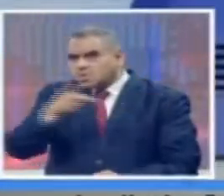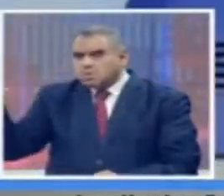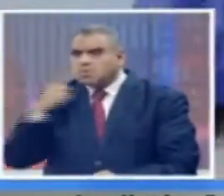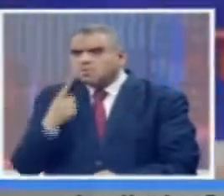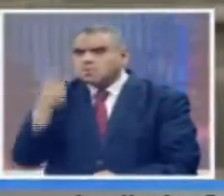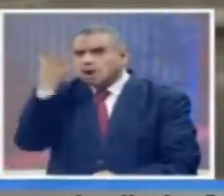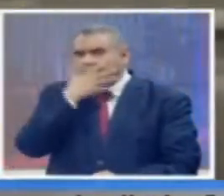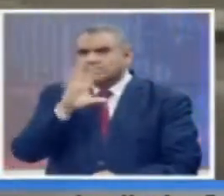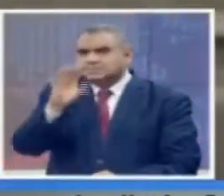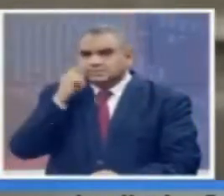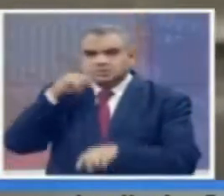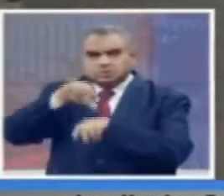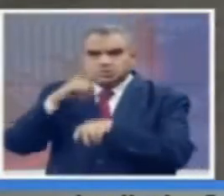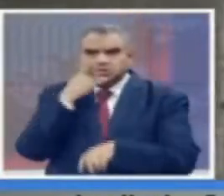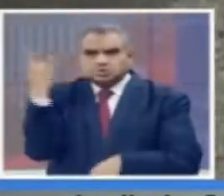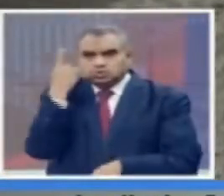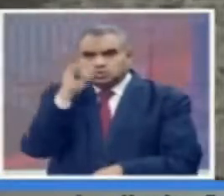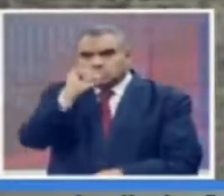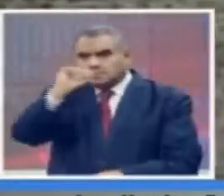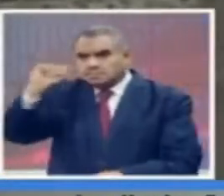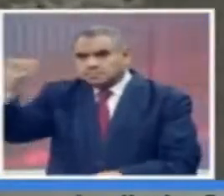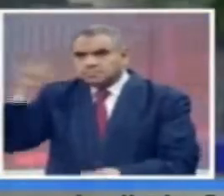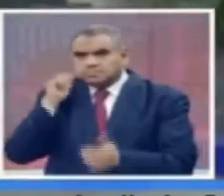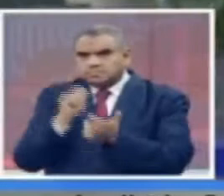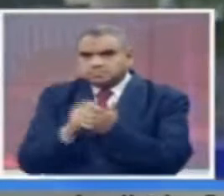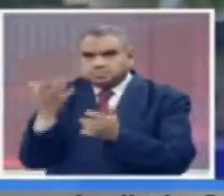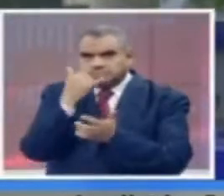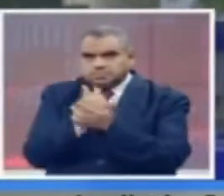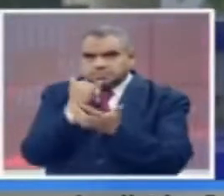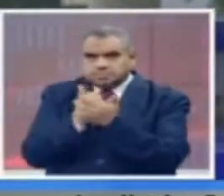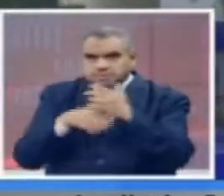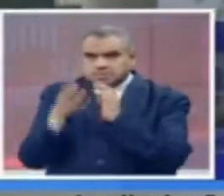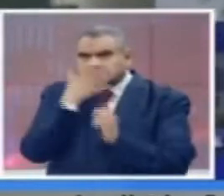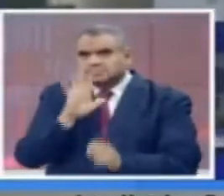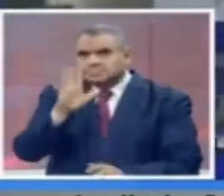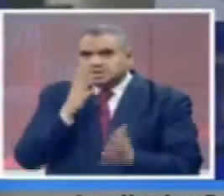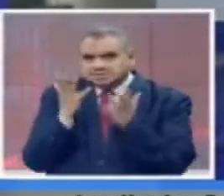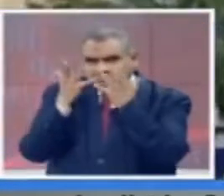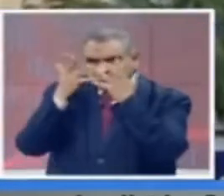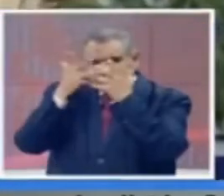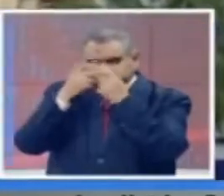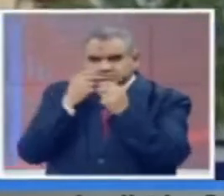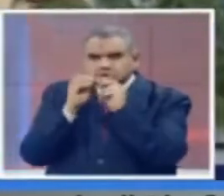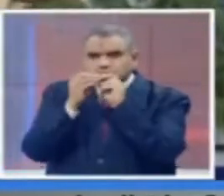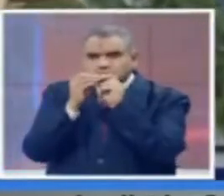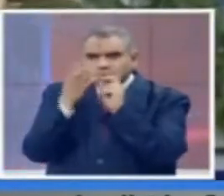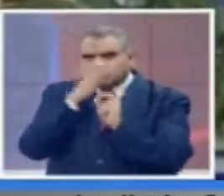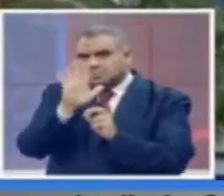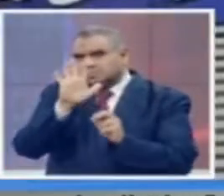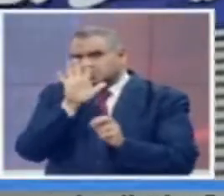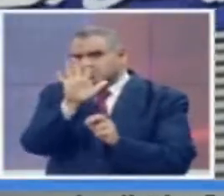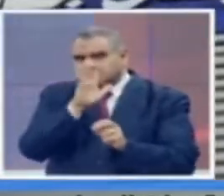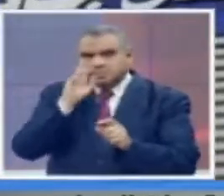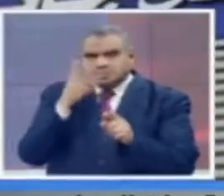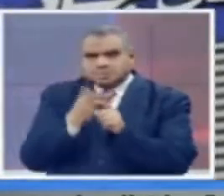والمراكز والنقاط الشرطية ومواصفات موحدة لتبدو بهذه الألوان المتناسقة والشكل من الخارج.